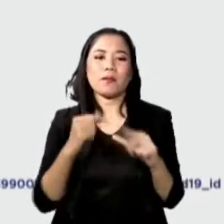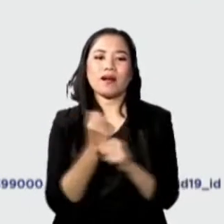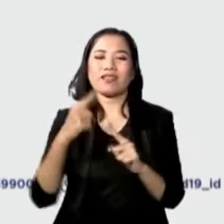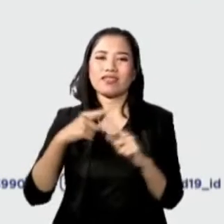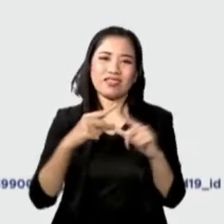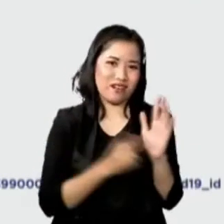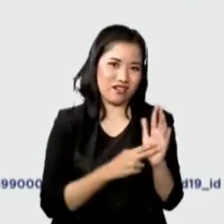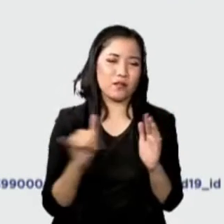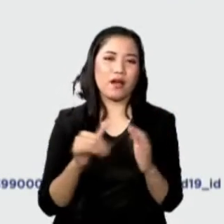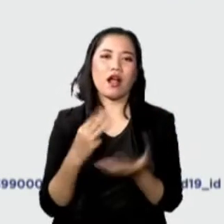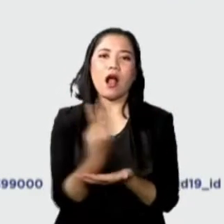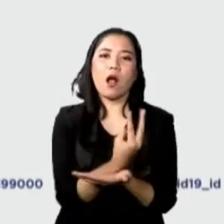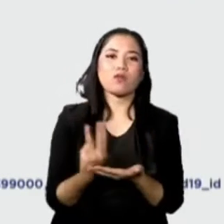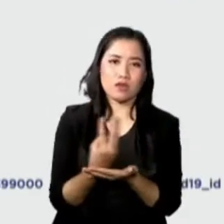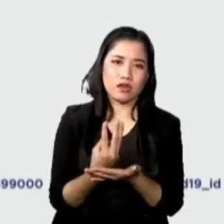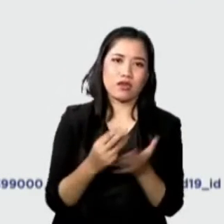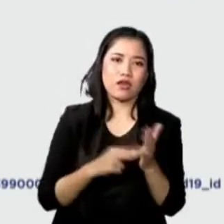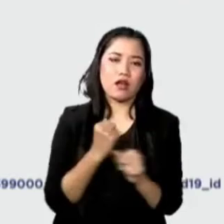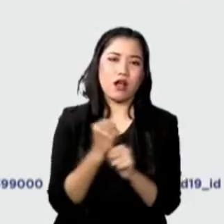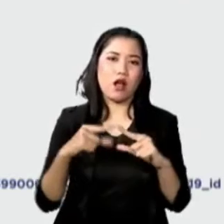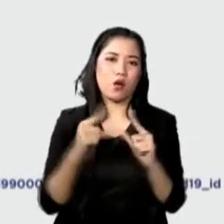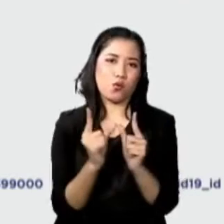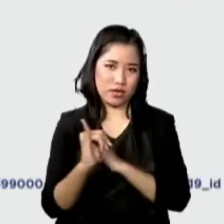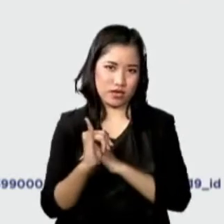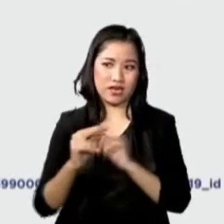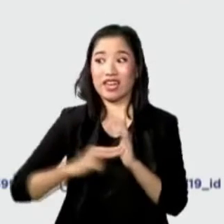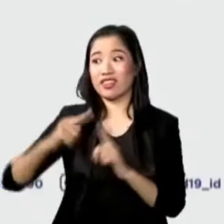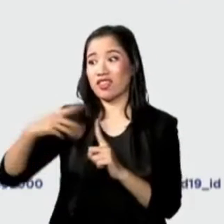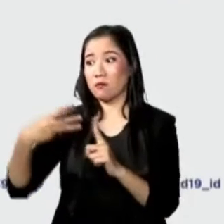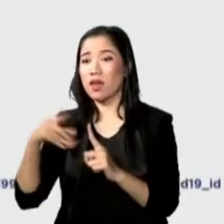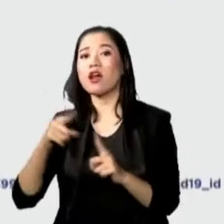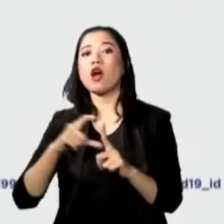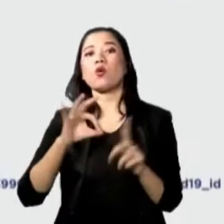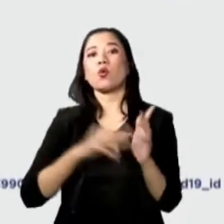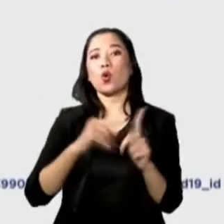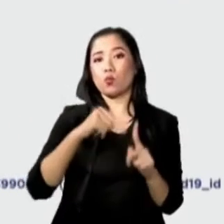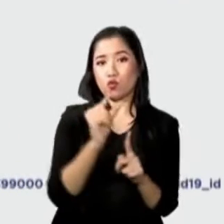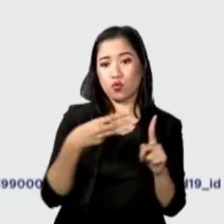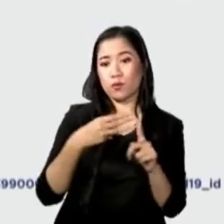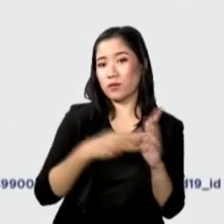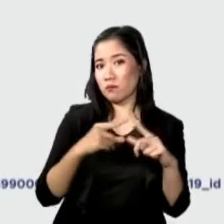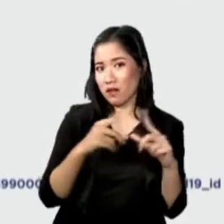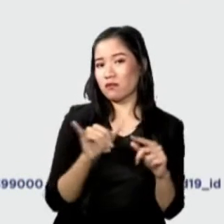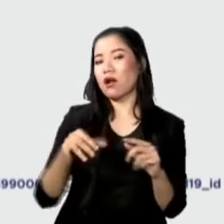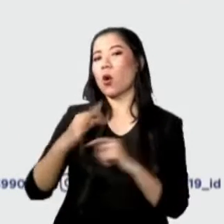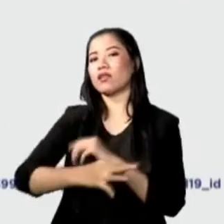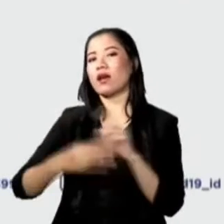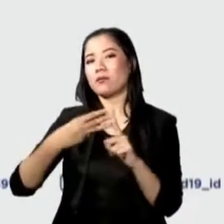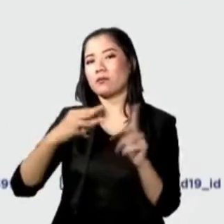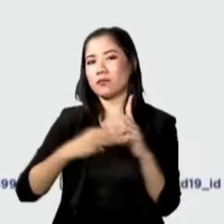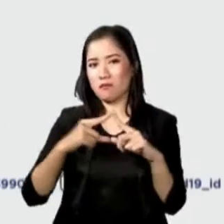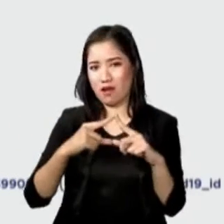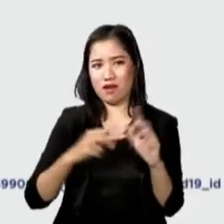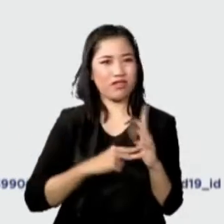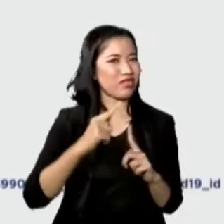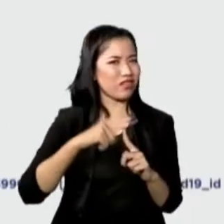Ngawi. Dari NTB adalah Dompu, Bima, dan Kota Bima. Dari